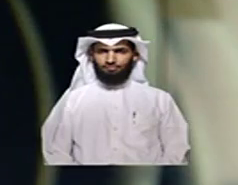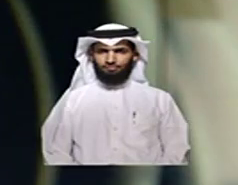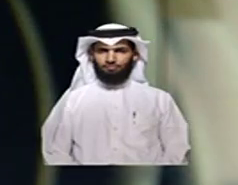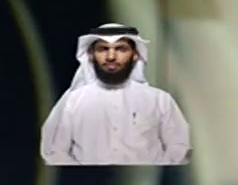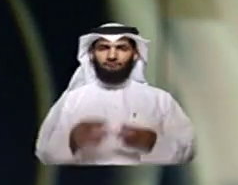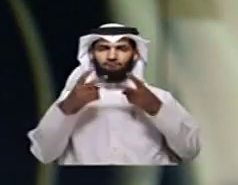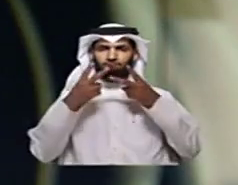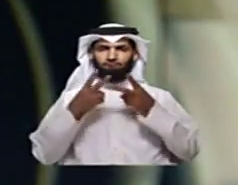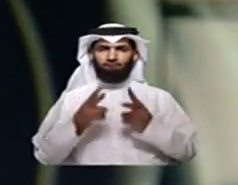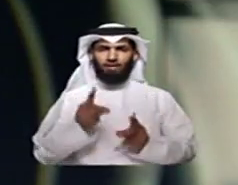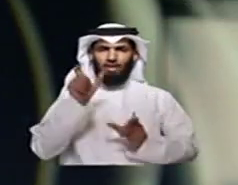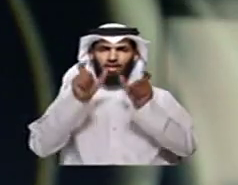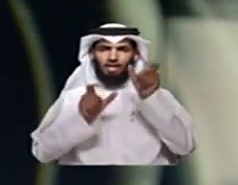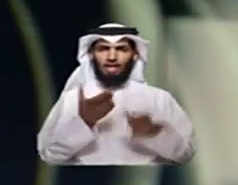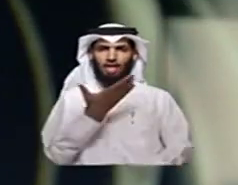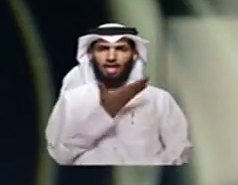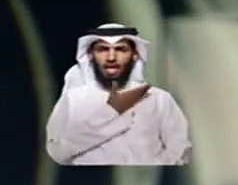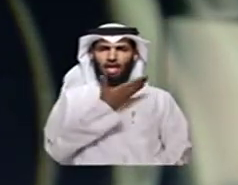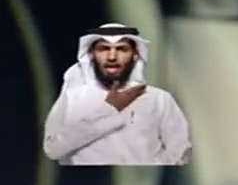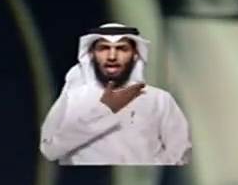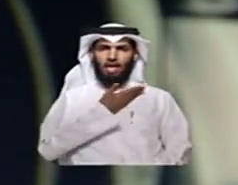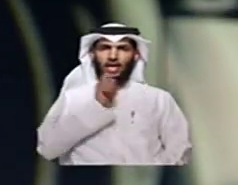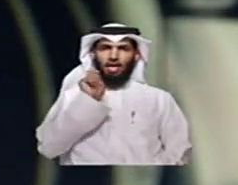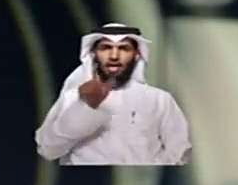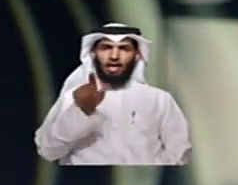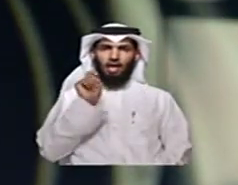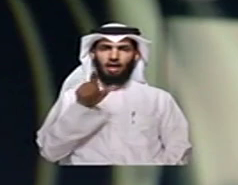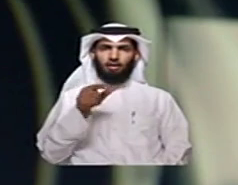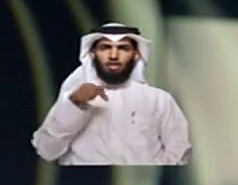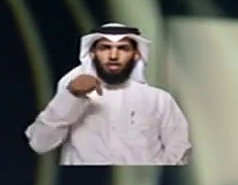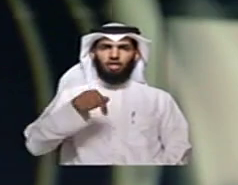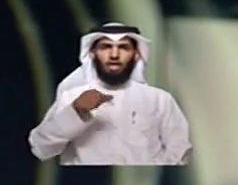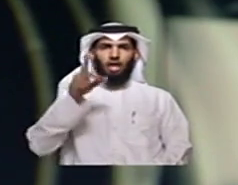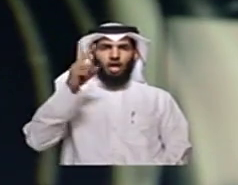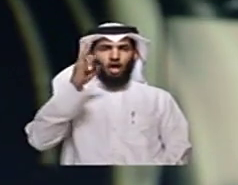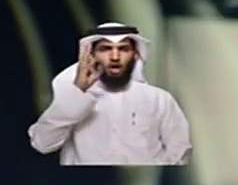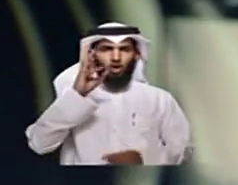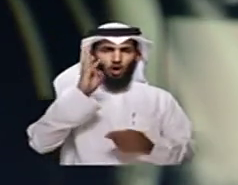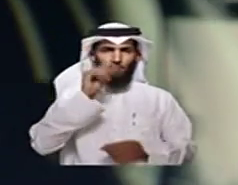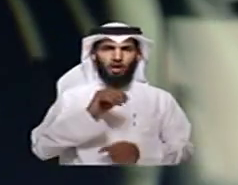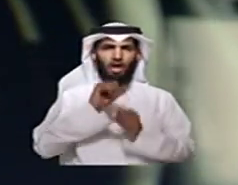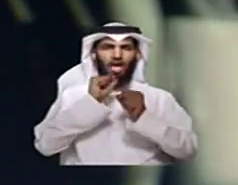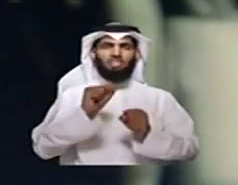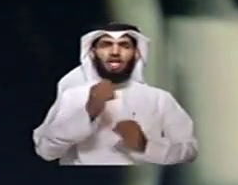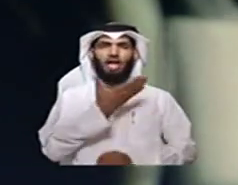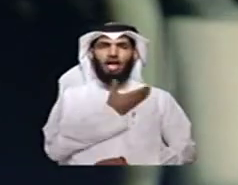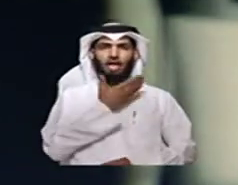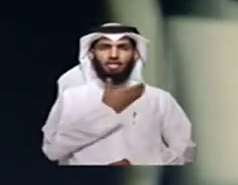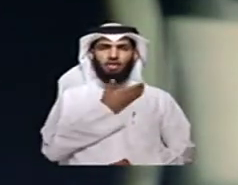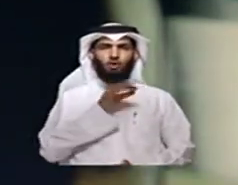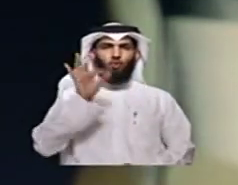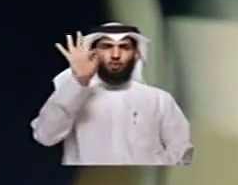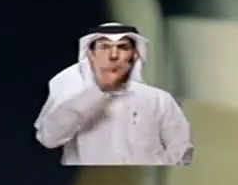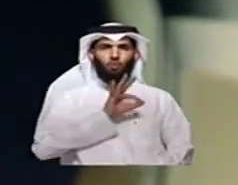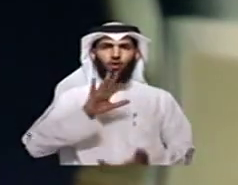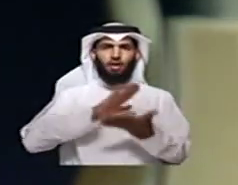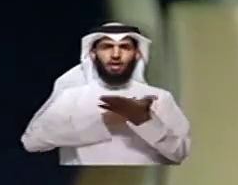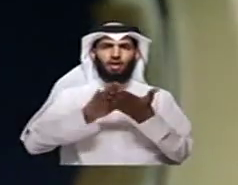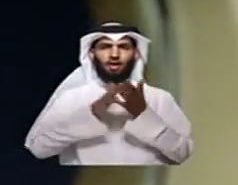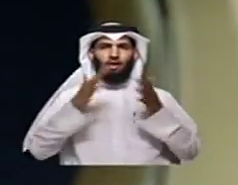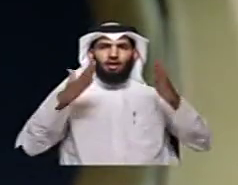بدأ حجاج بيت الله الحرام اليوم التاسع من ذي الحجة أداء ركن الحج الأعظم بالوقوف على صعيد